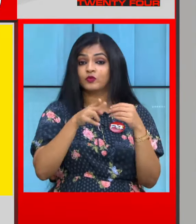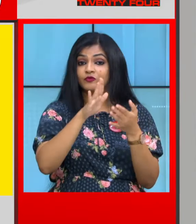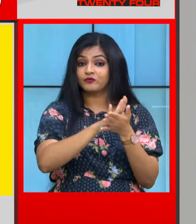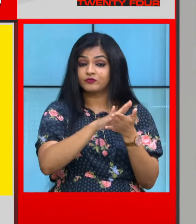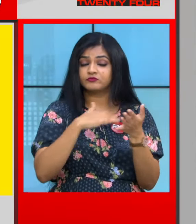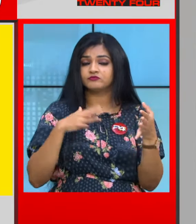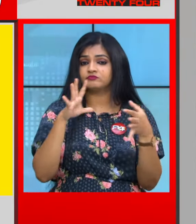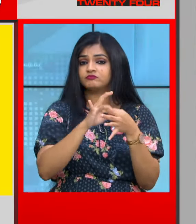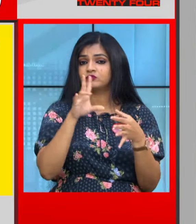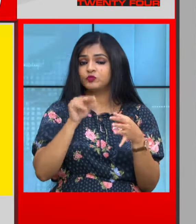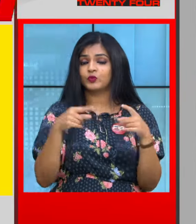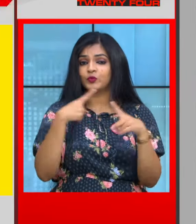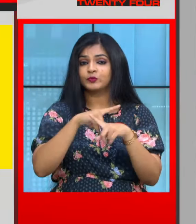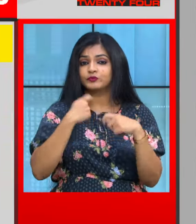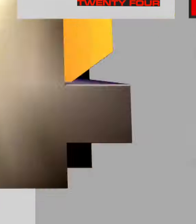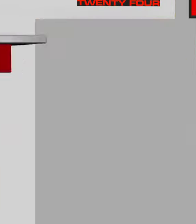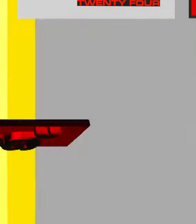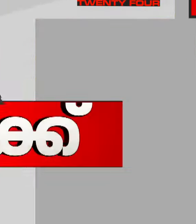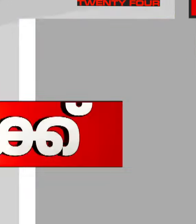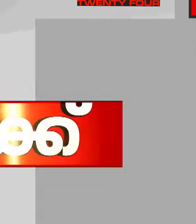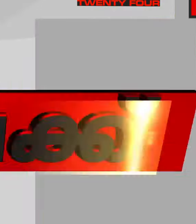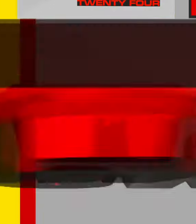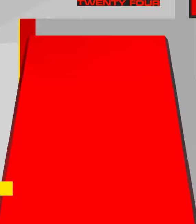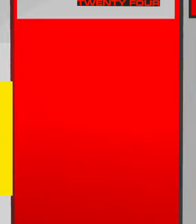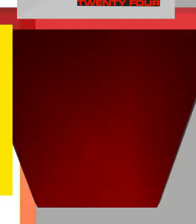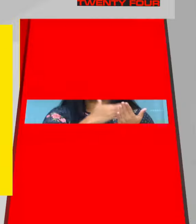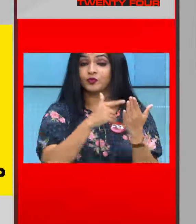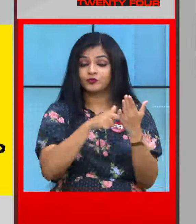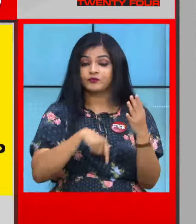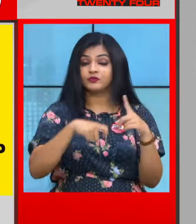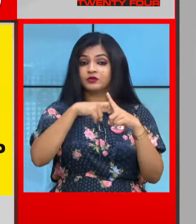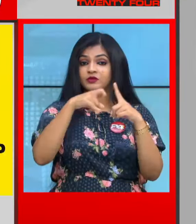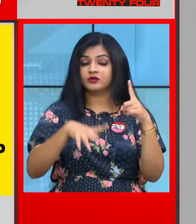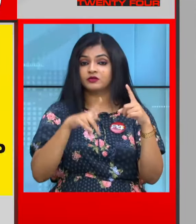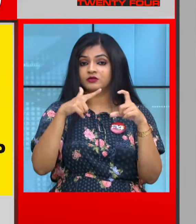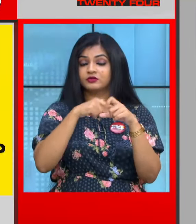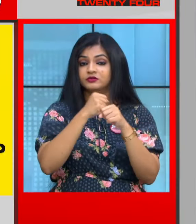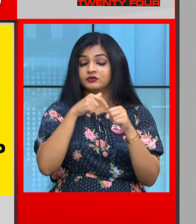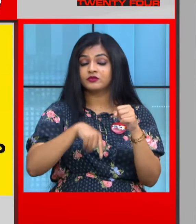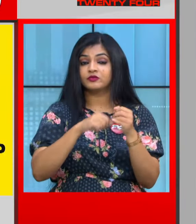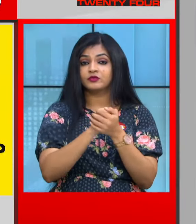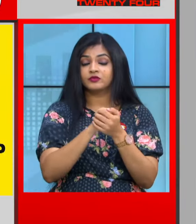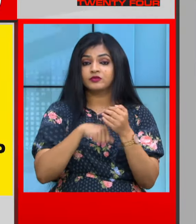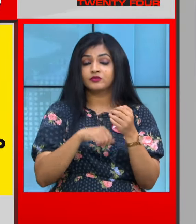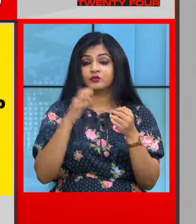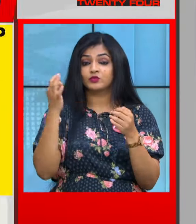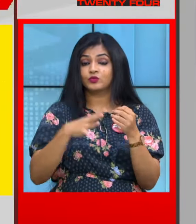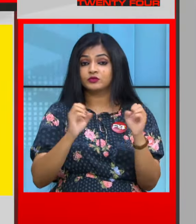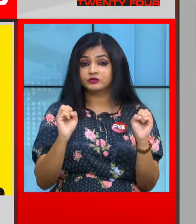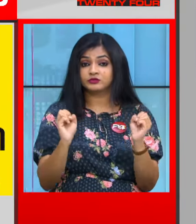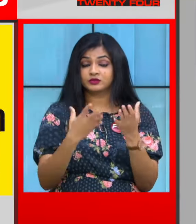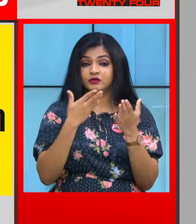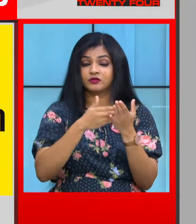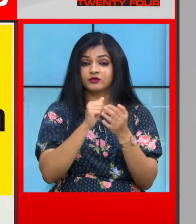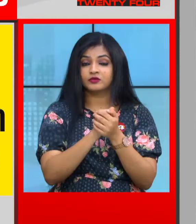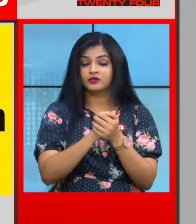എന്ന് പ്രതിപക്ഷം തീരുമാനിക്കുകയായിരുന്നു. മാത്രമല്ല, ആ ചടങ്ങിൽ കേരള ലെജിസ്ലേറ്റീവ് അസംബ്ലി മീഡിയ ആൻഡ് പാർലമെന്ററി സ്റ്റഡീസ് സെന്റർ പുതുതായി ആരംഭിക്കുന്ന